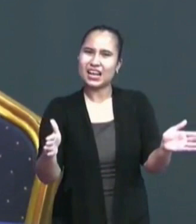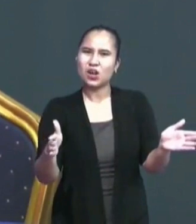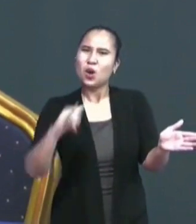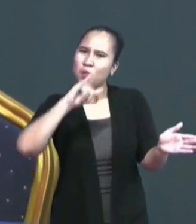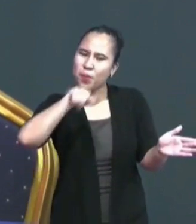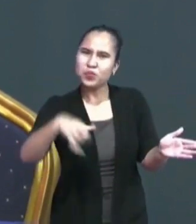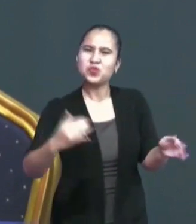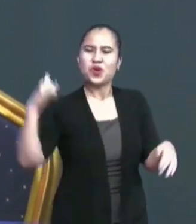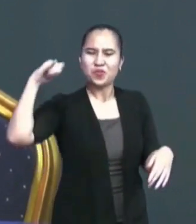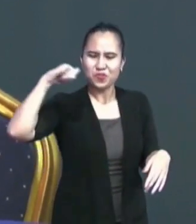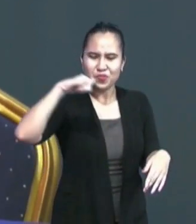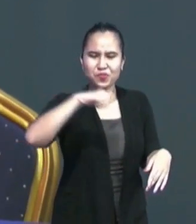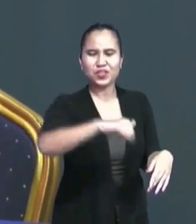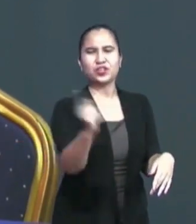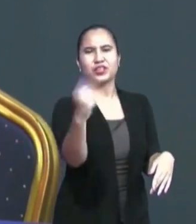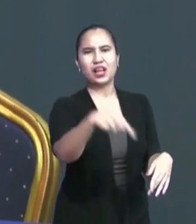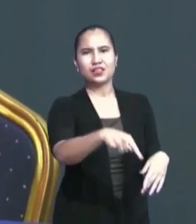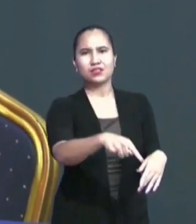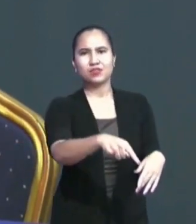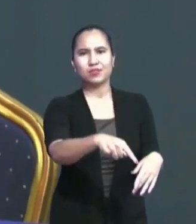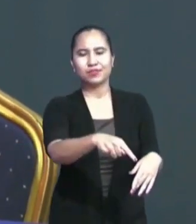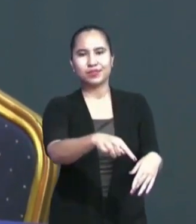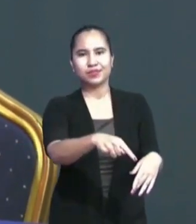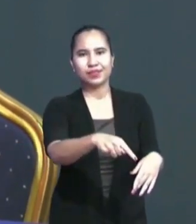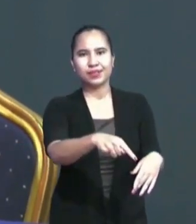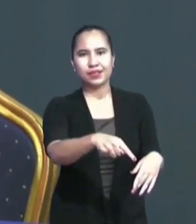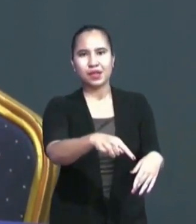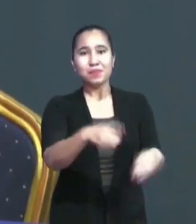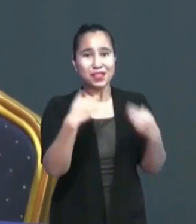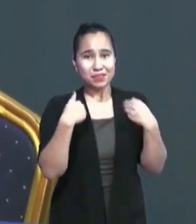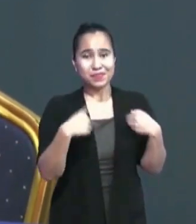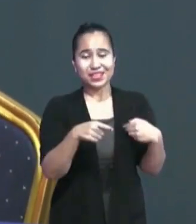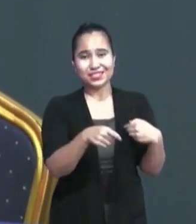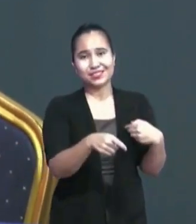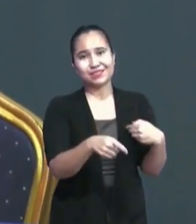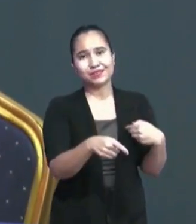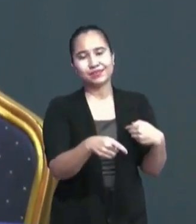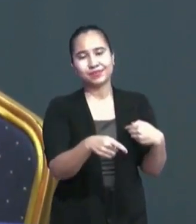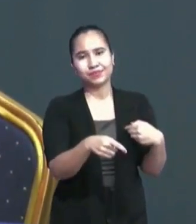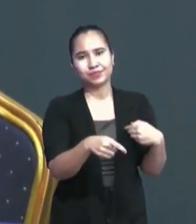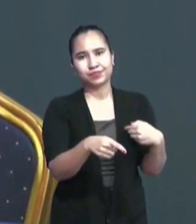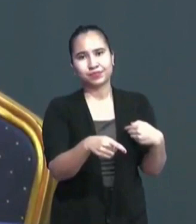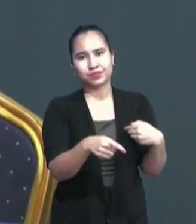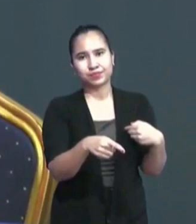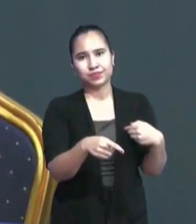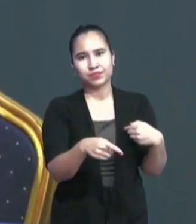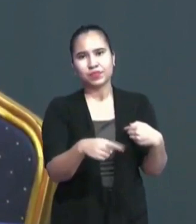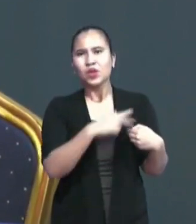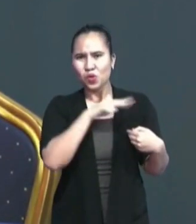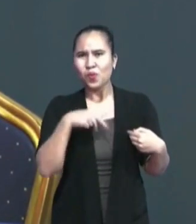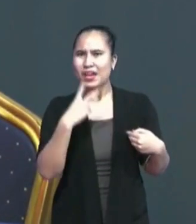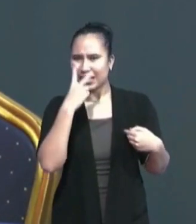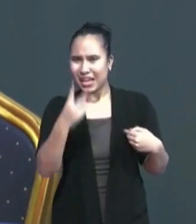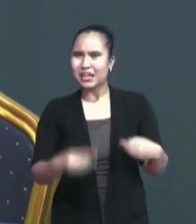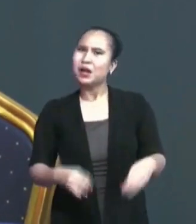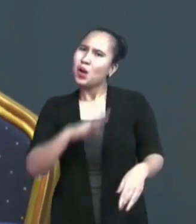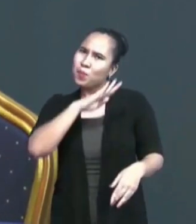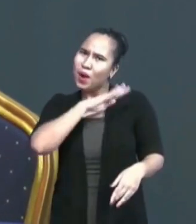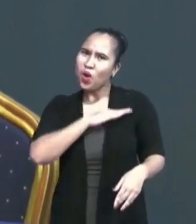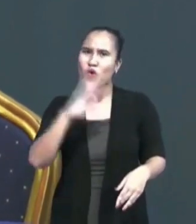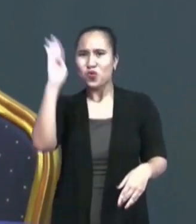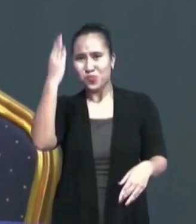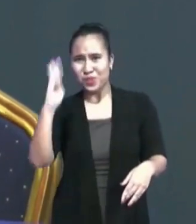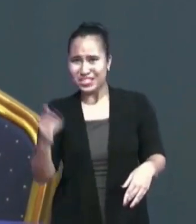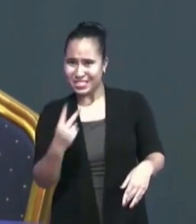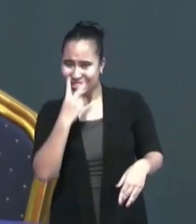vliegtuig binnen te laten komen met inbounders. Net zoals wij kijken, kijk Brazilië ook, er komen